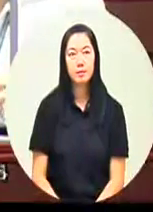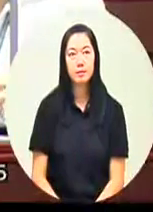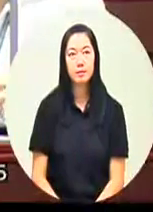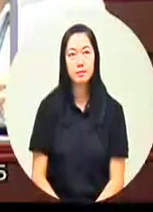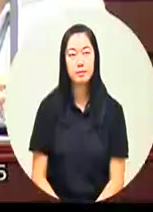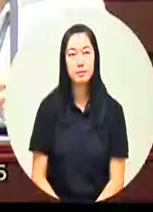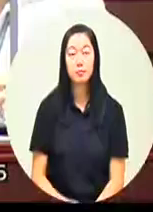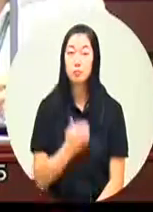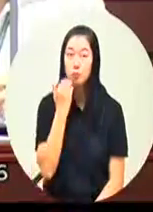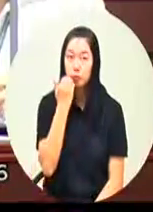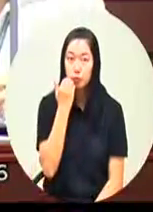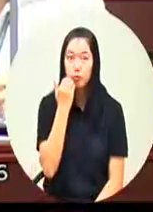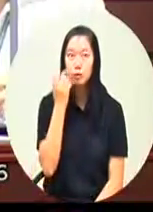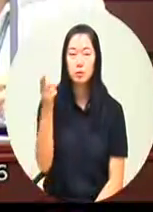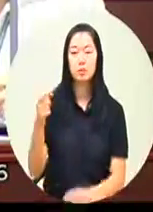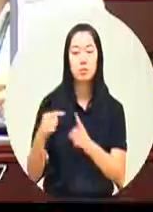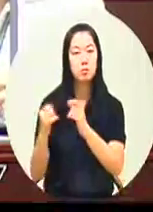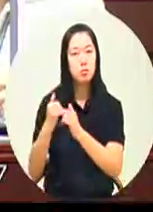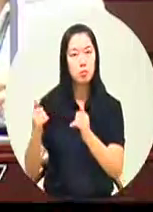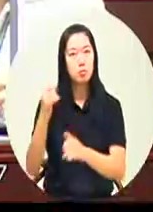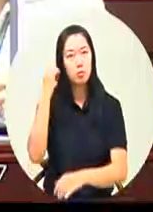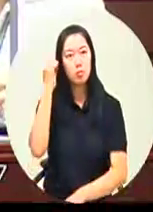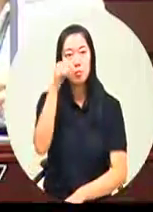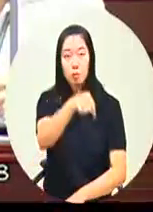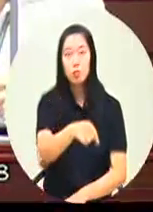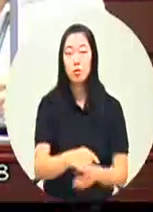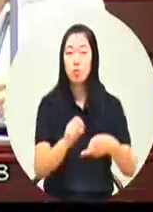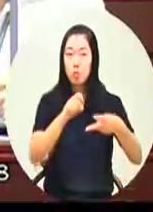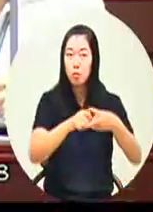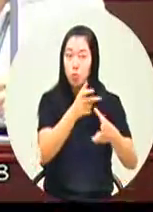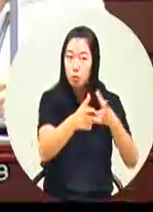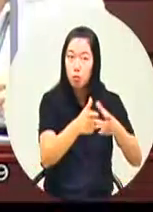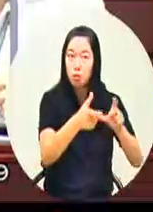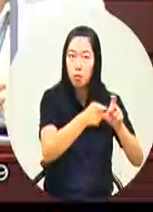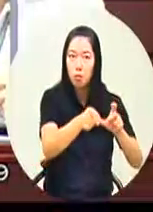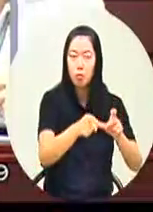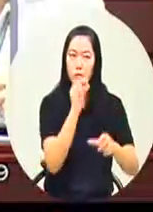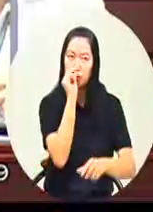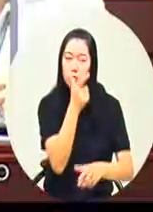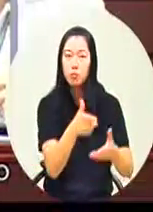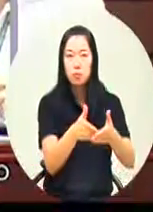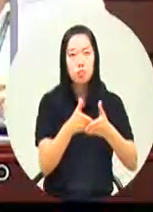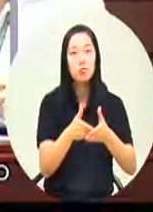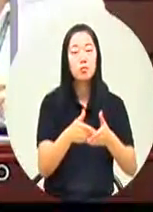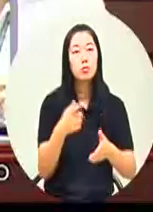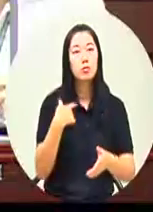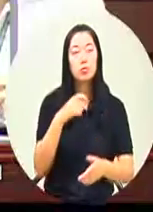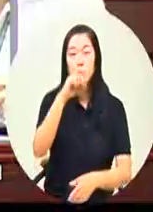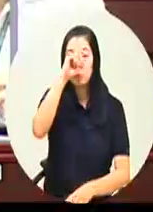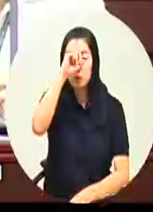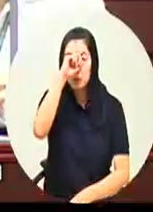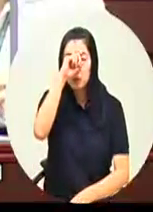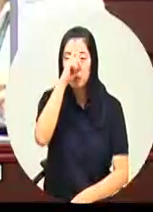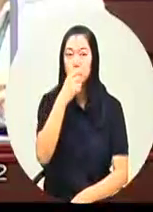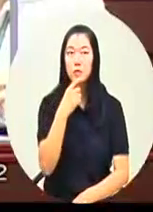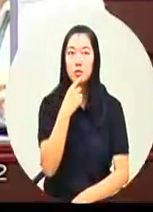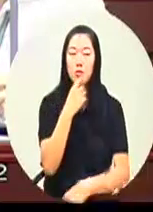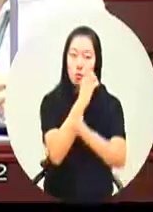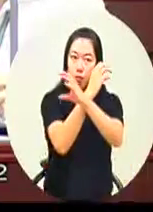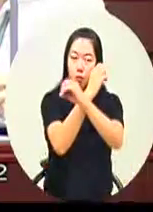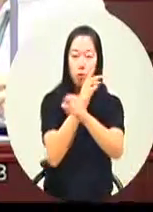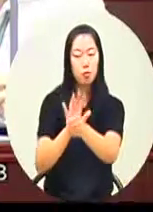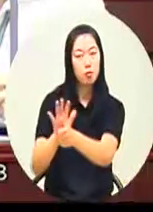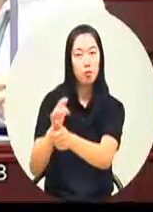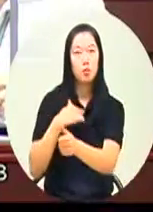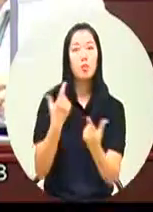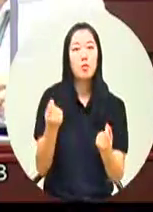如果说地方上因为那个工业区特殊的需求，需要交通号志来服务这个道路安全，这个我们一